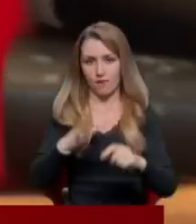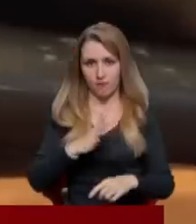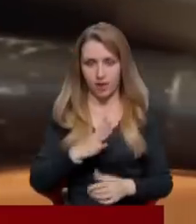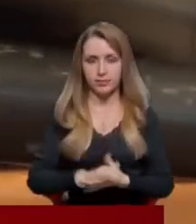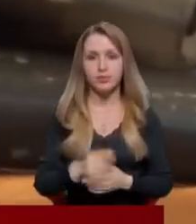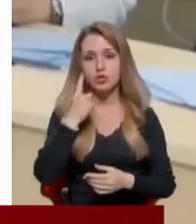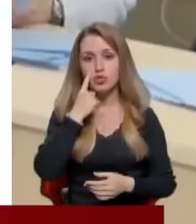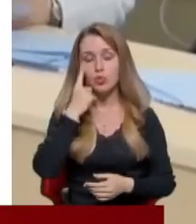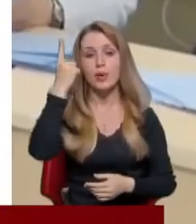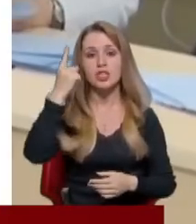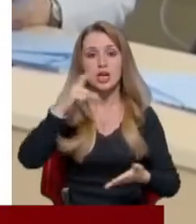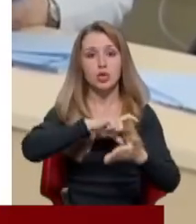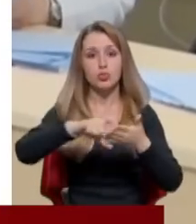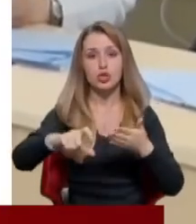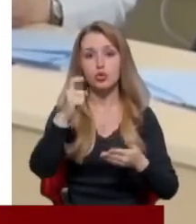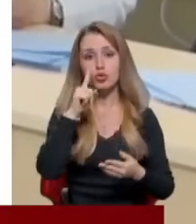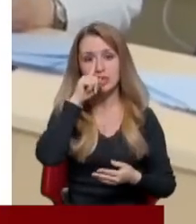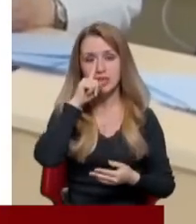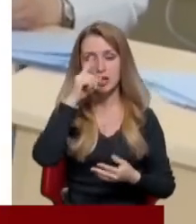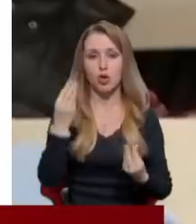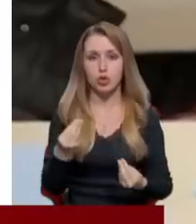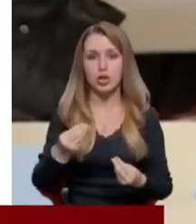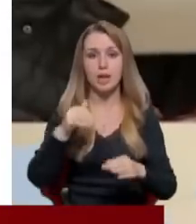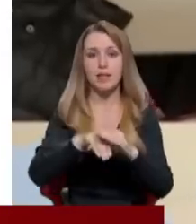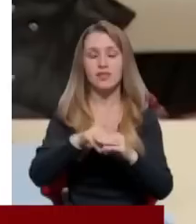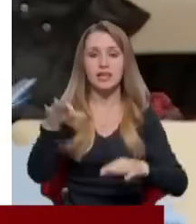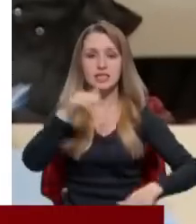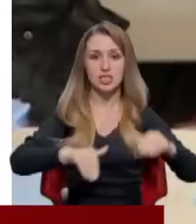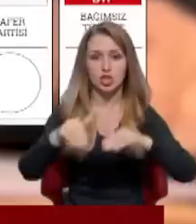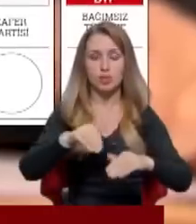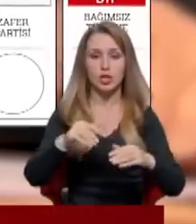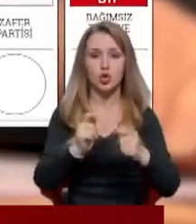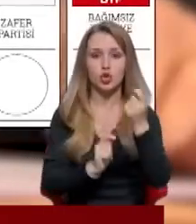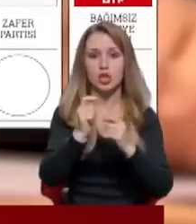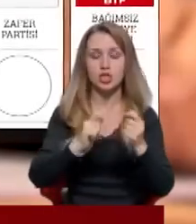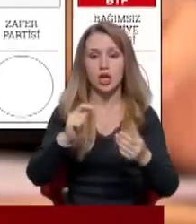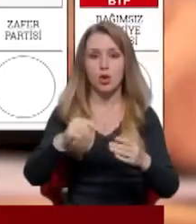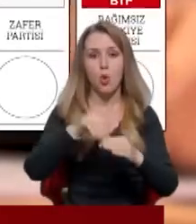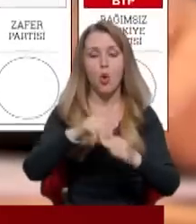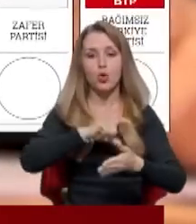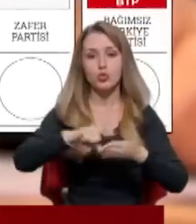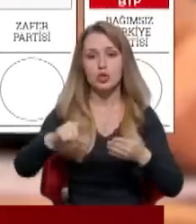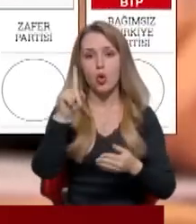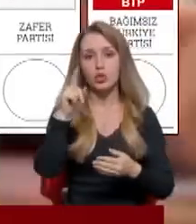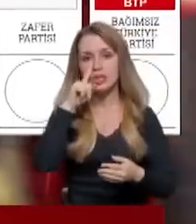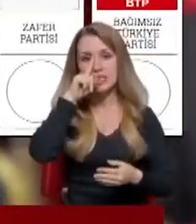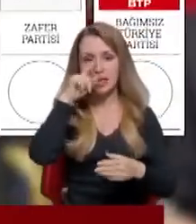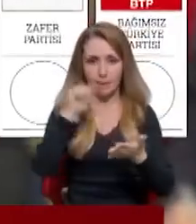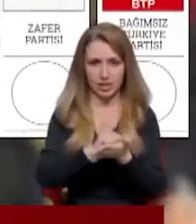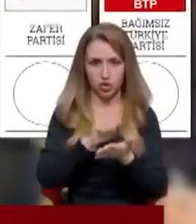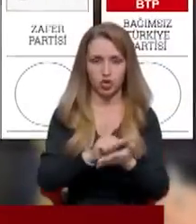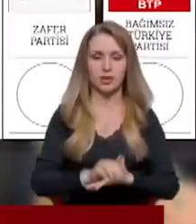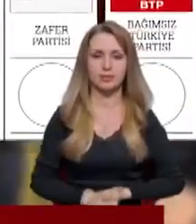almıştı Cumhurbaşkanlığı pusulası 9 Nisan'da milletvekilliği seçiminde kullanılacak oy pusulası da 19 Nisan'da